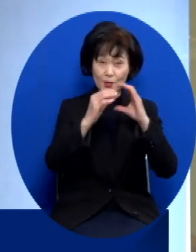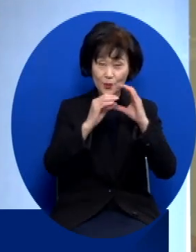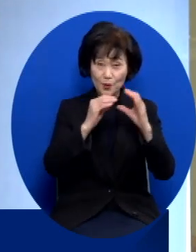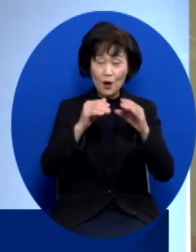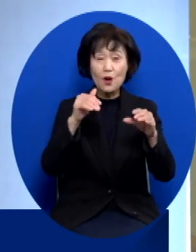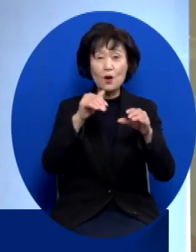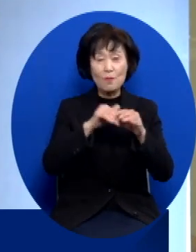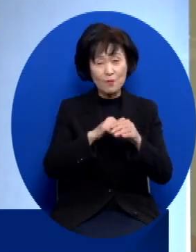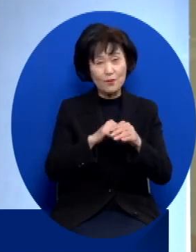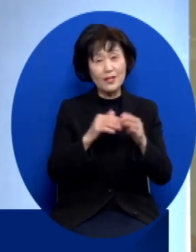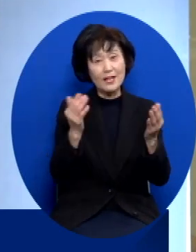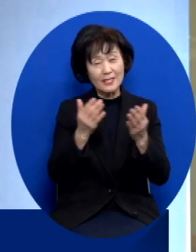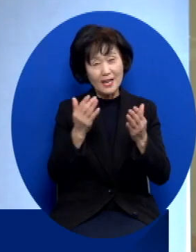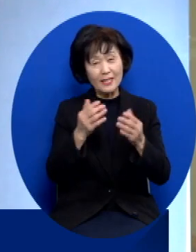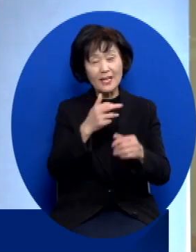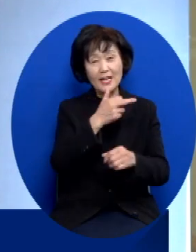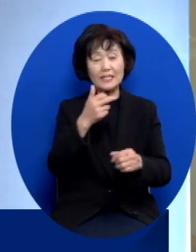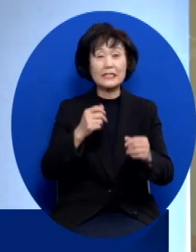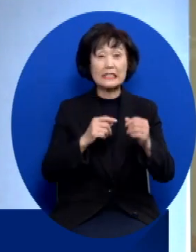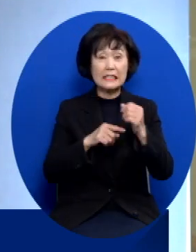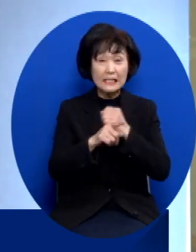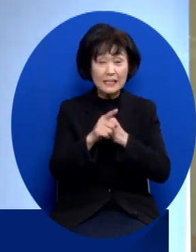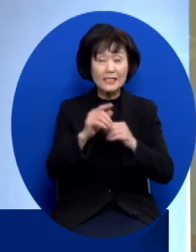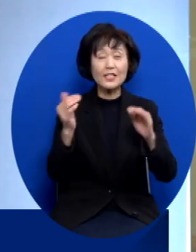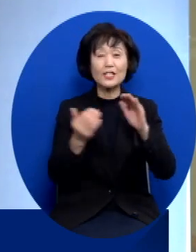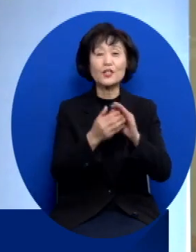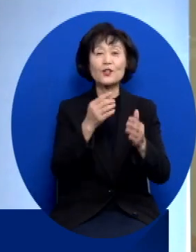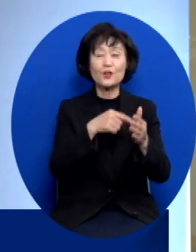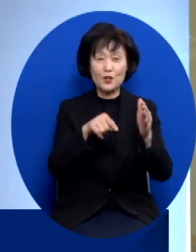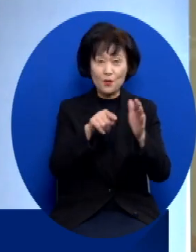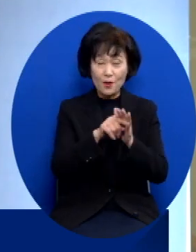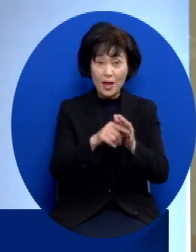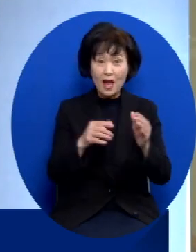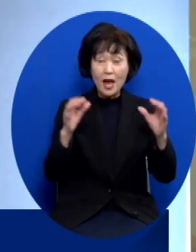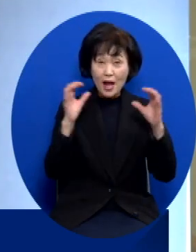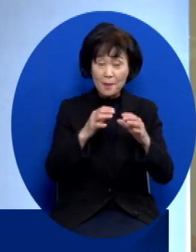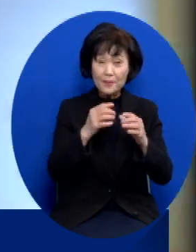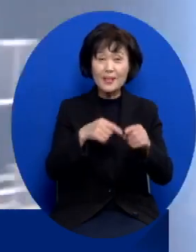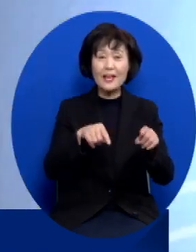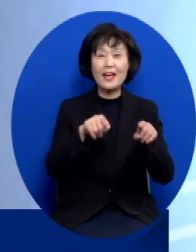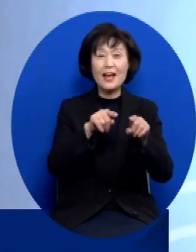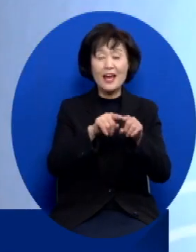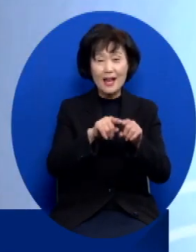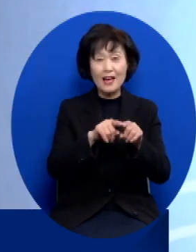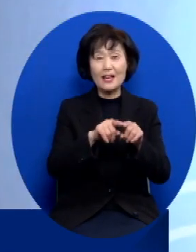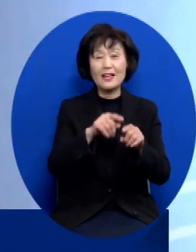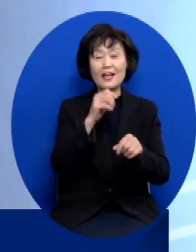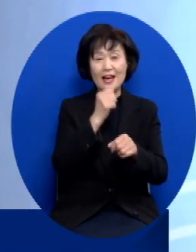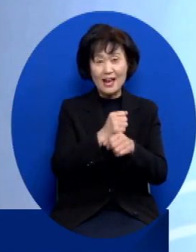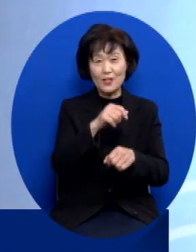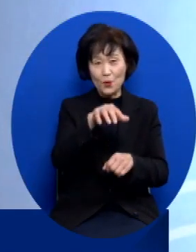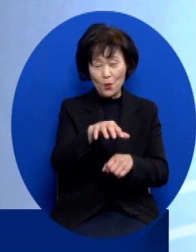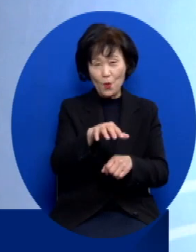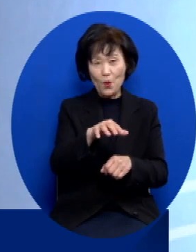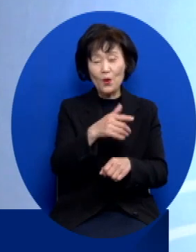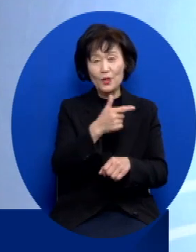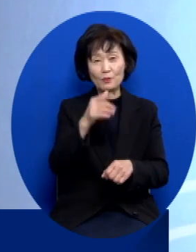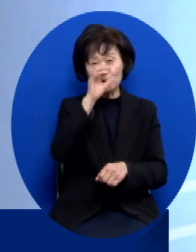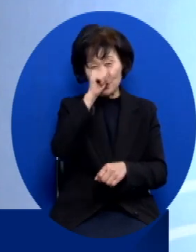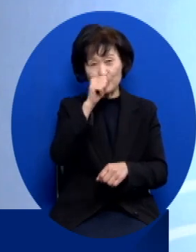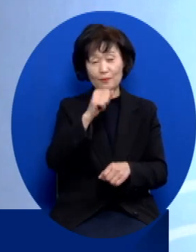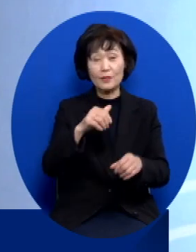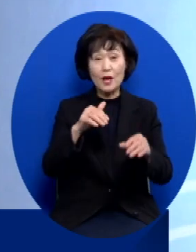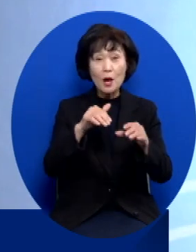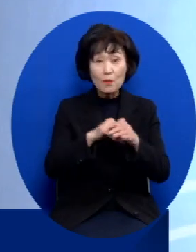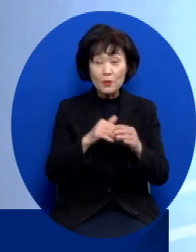큰 뜻을 이루기 위해서 다 같이 하는 자리가 굉장히 뜻깊다고 생각을 하고요. 문화사역에 관심이